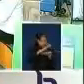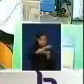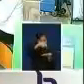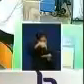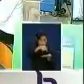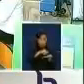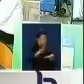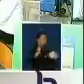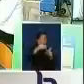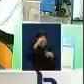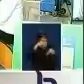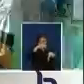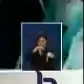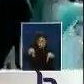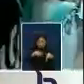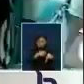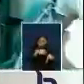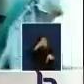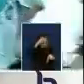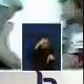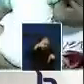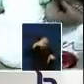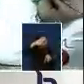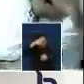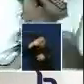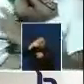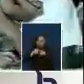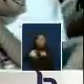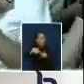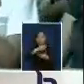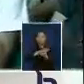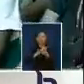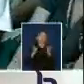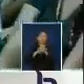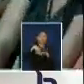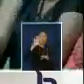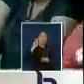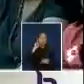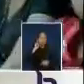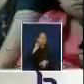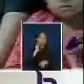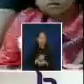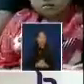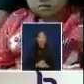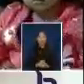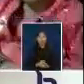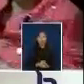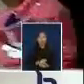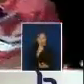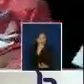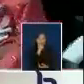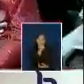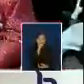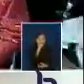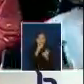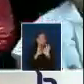ทีนี้การที่จะ ห้องเดียวก็ปิดห้องเดียว ปิดห้องเดียวนะ ถ้ามีถ้ามันเป็นทั้ง5ห้องเลยคร ับ แล้วก็ปิดทั้งเรียน แล้วก็ได้ทํา ซึ่งขั้นต